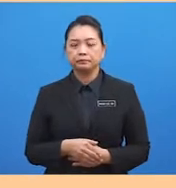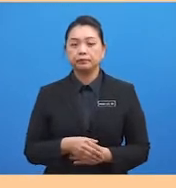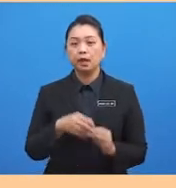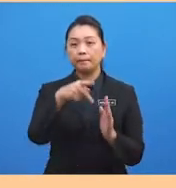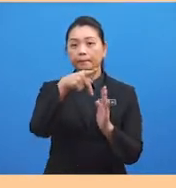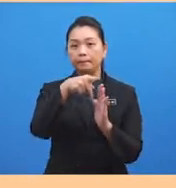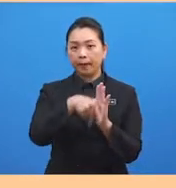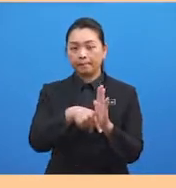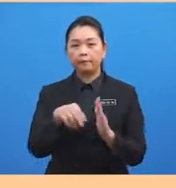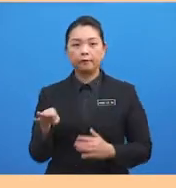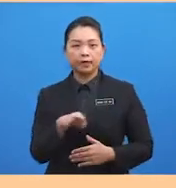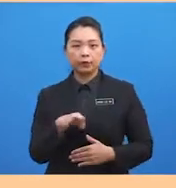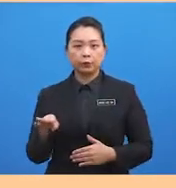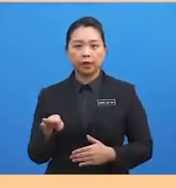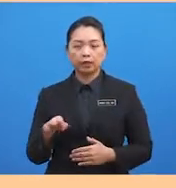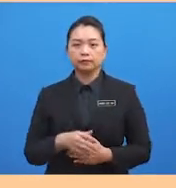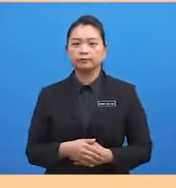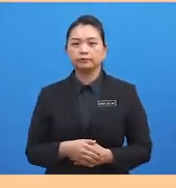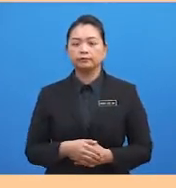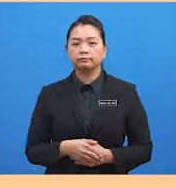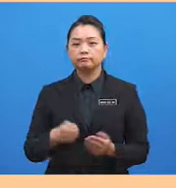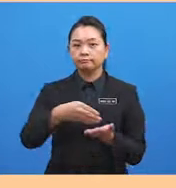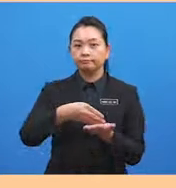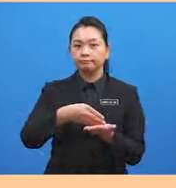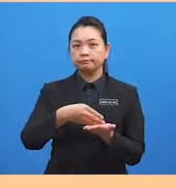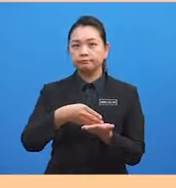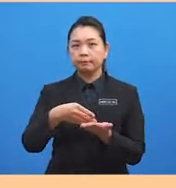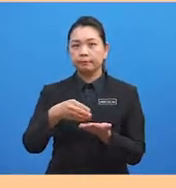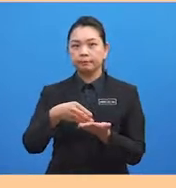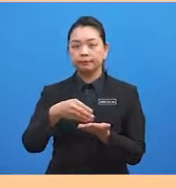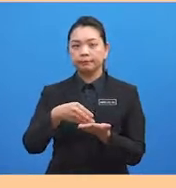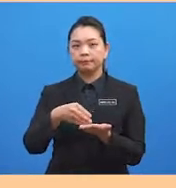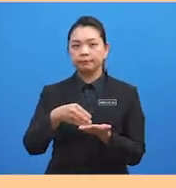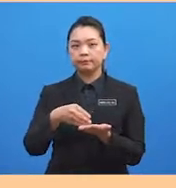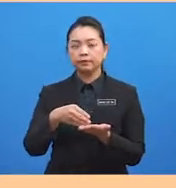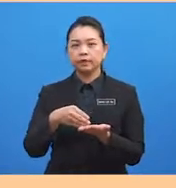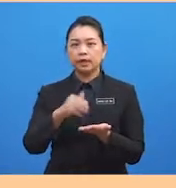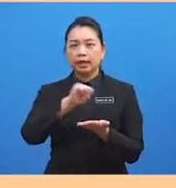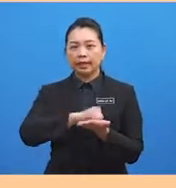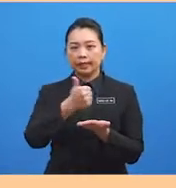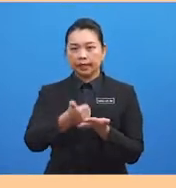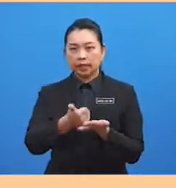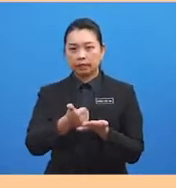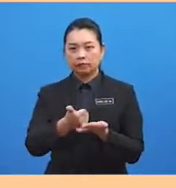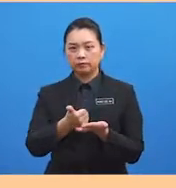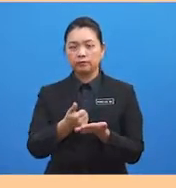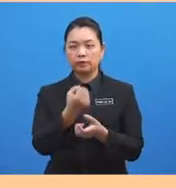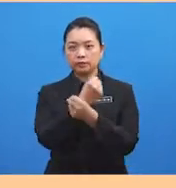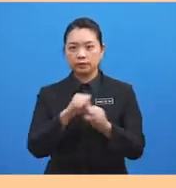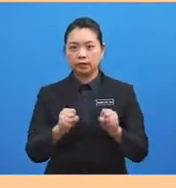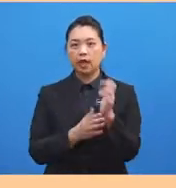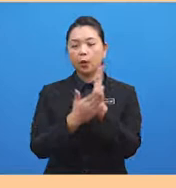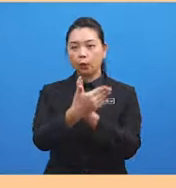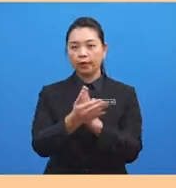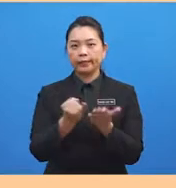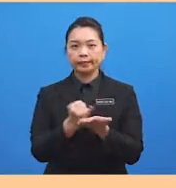Pemfakturan ialah kemudahan pembelian akaun penghutang yang disediakan oleh